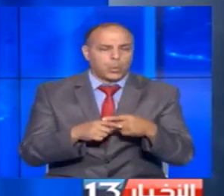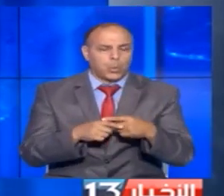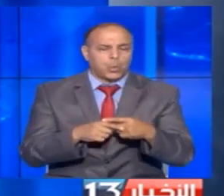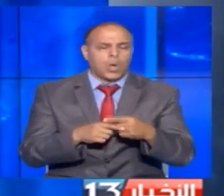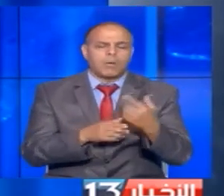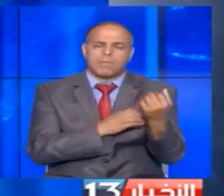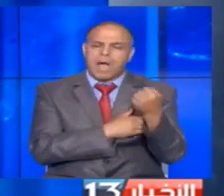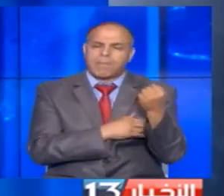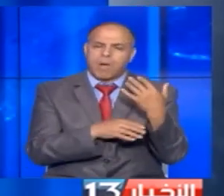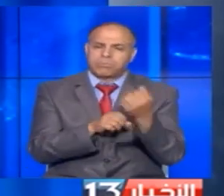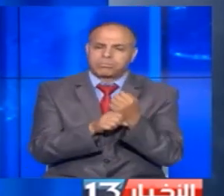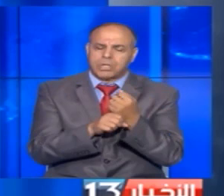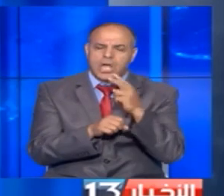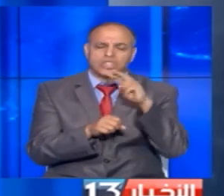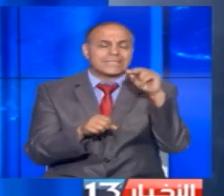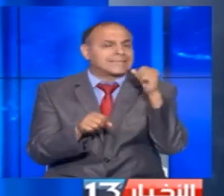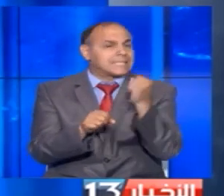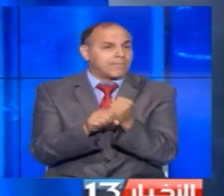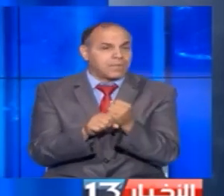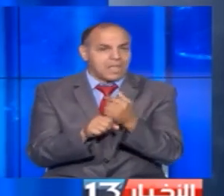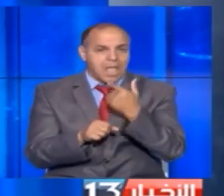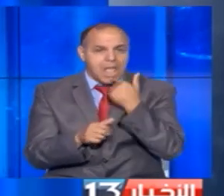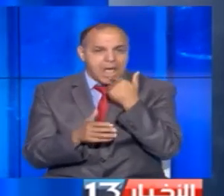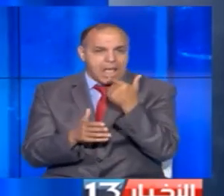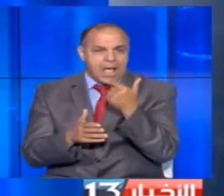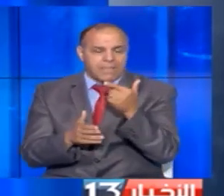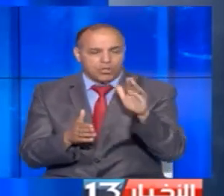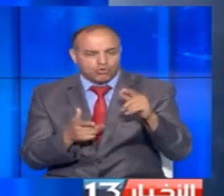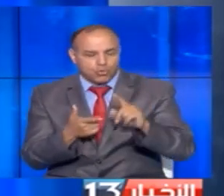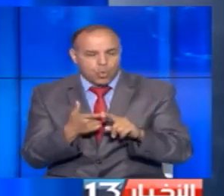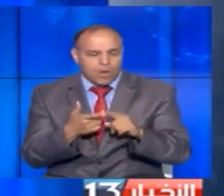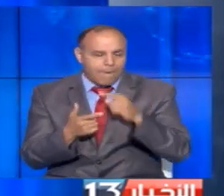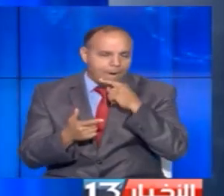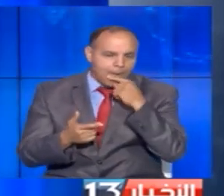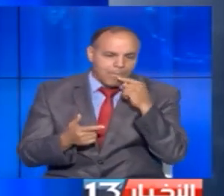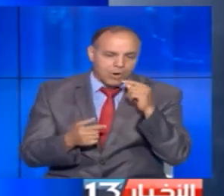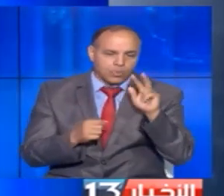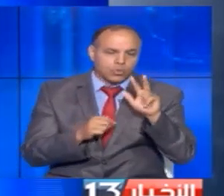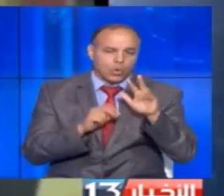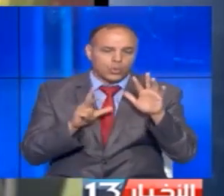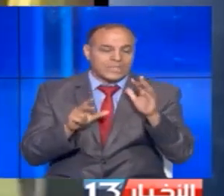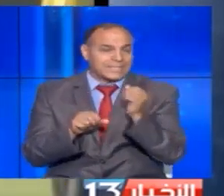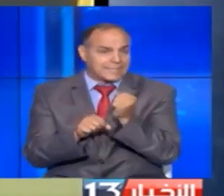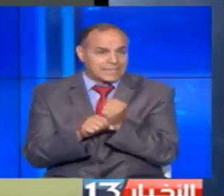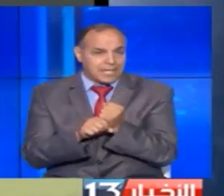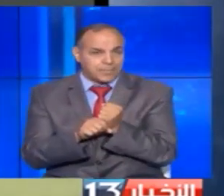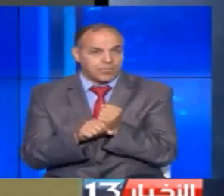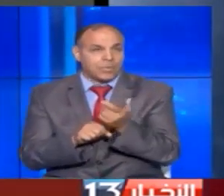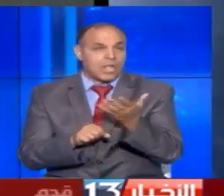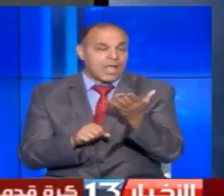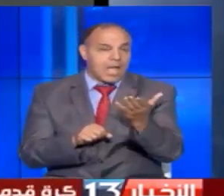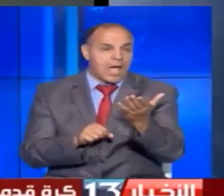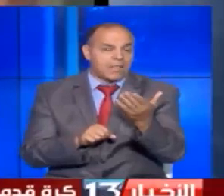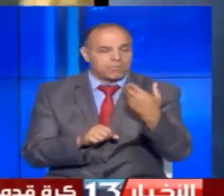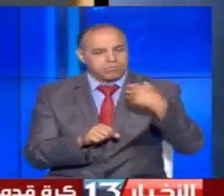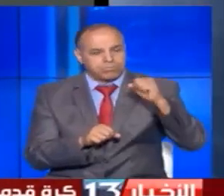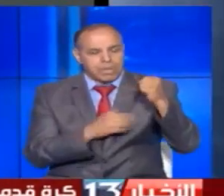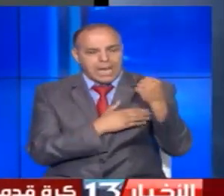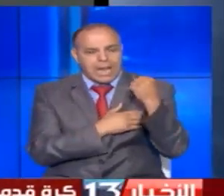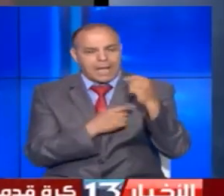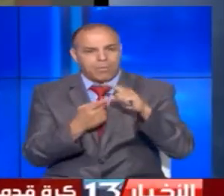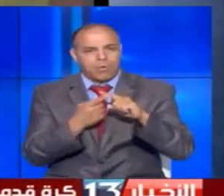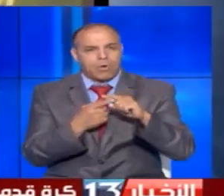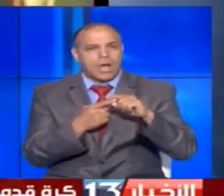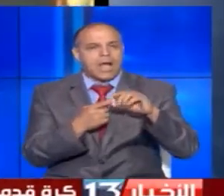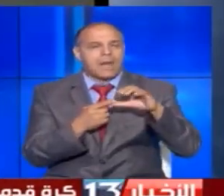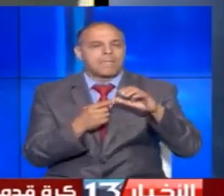بالالقاب استمرت عشرين عاما واضاف الغاء البالغ من العمر ثمانيه وثلاثين عاما والفائز بلقبين في الك